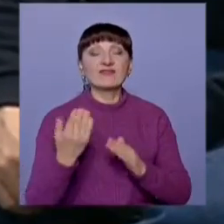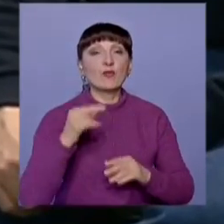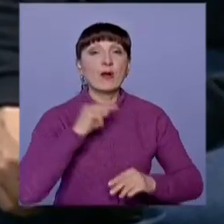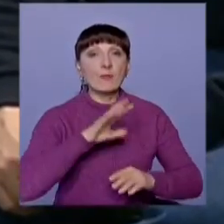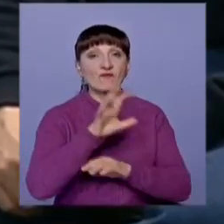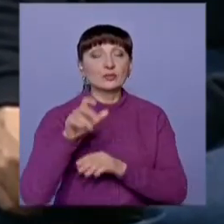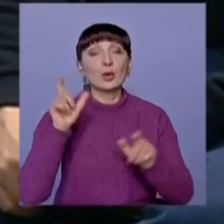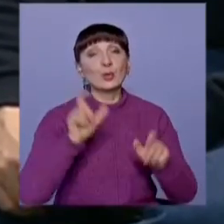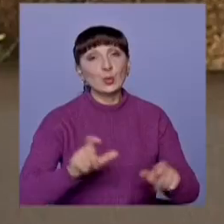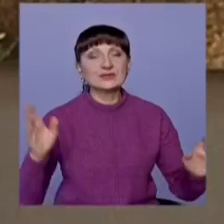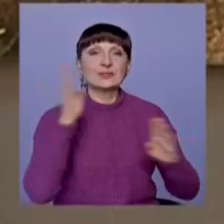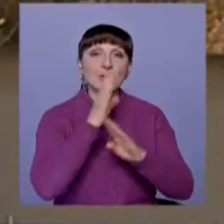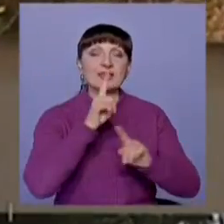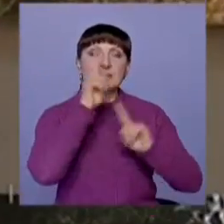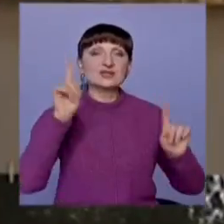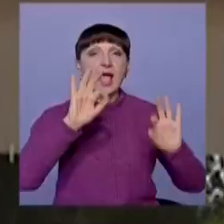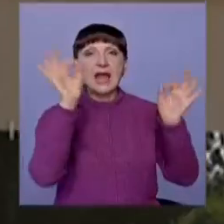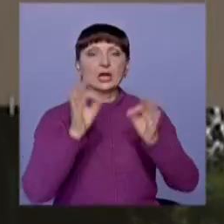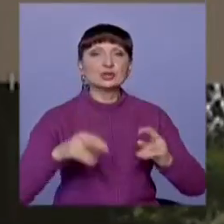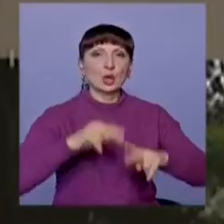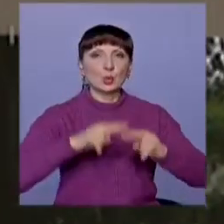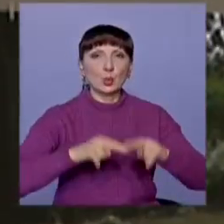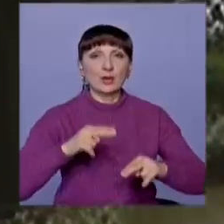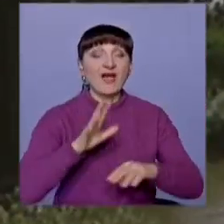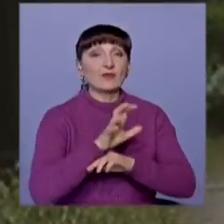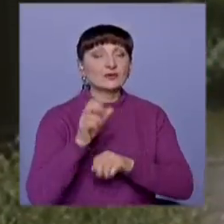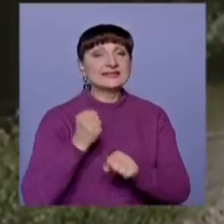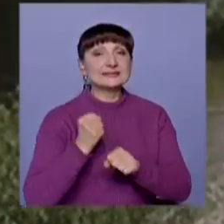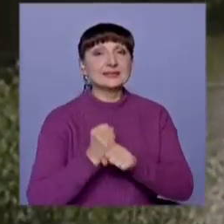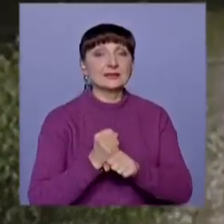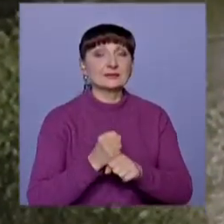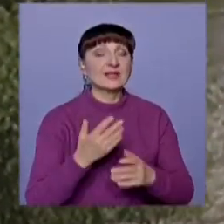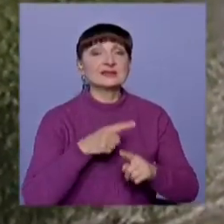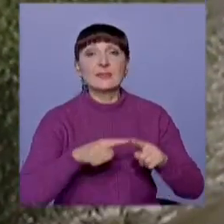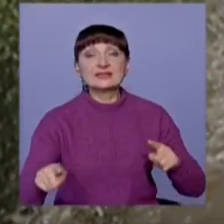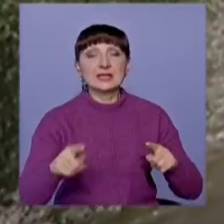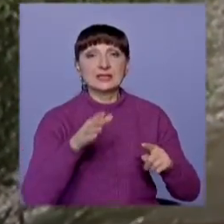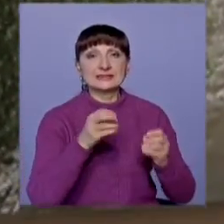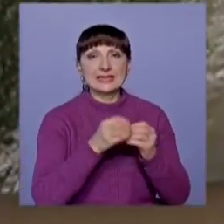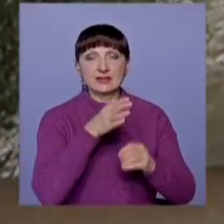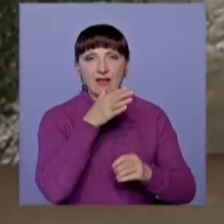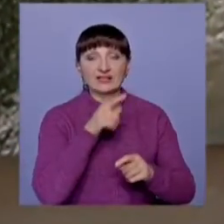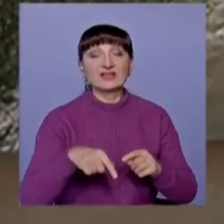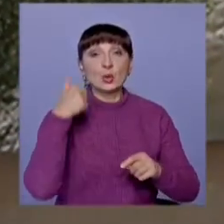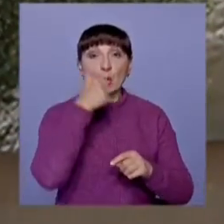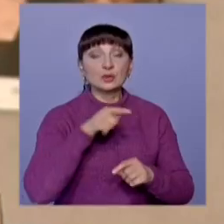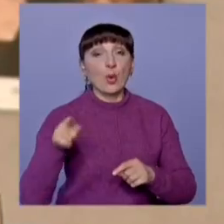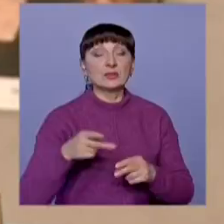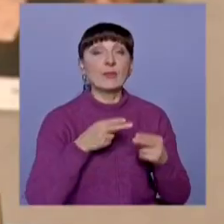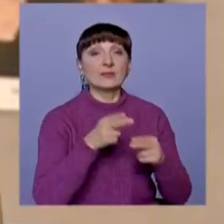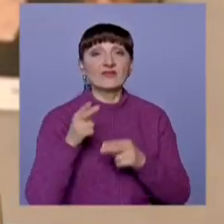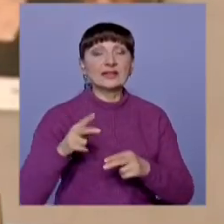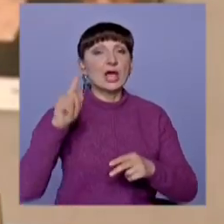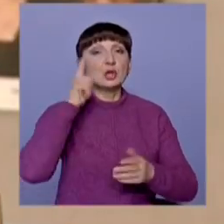выходят люди, природа и необычная архитектура страны. Фотографии сделаны за последние десятилетия. В эти годы Фишман побывал